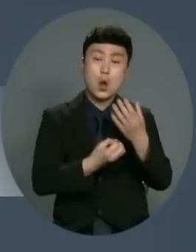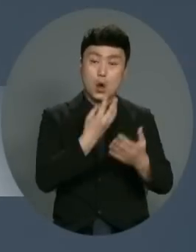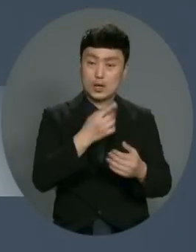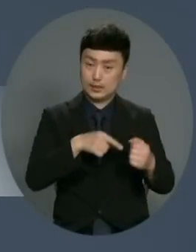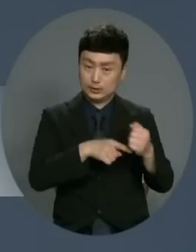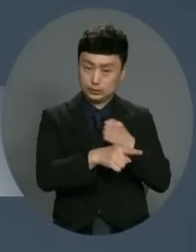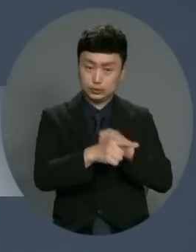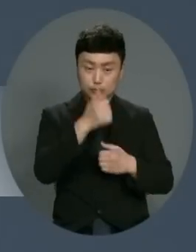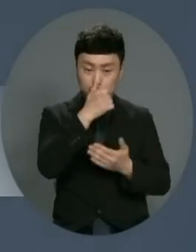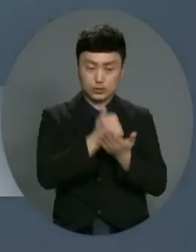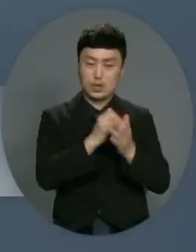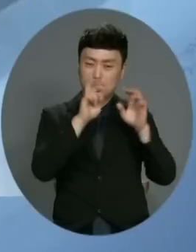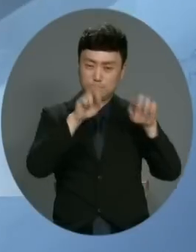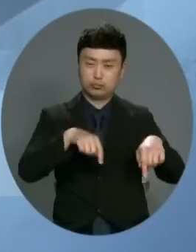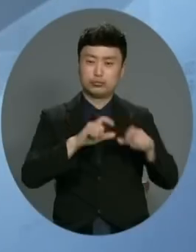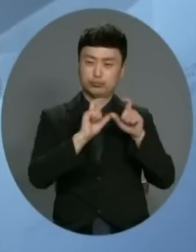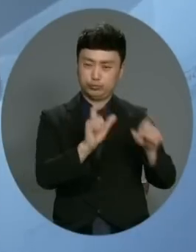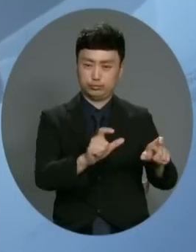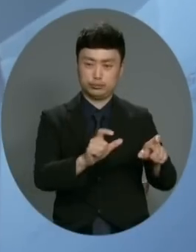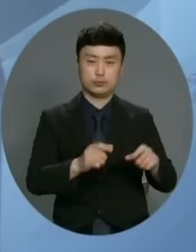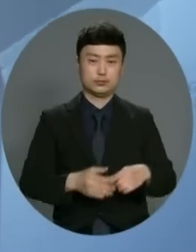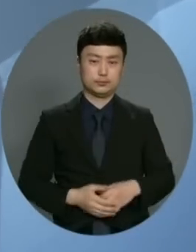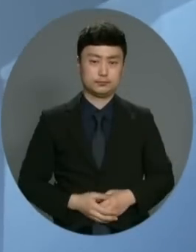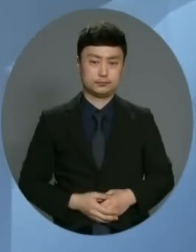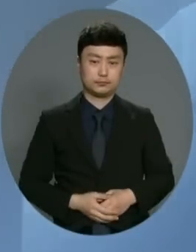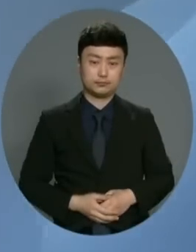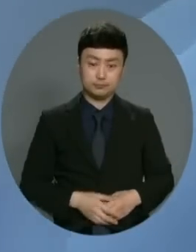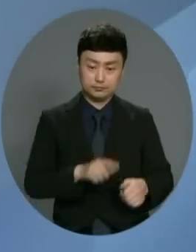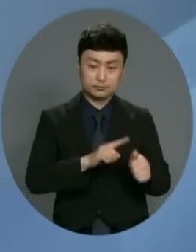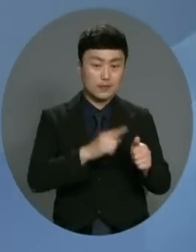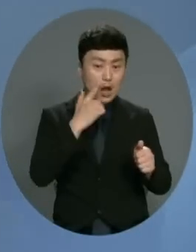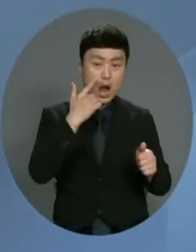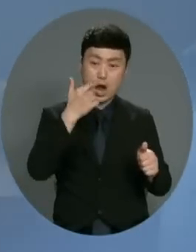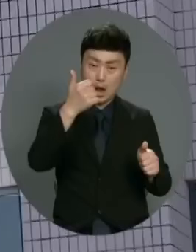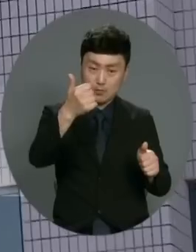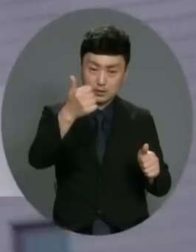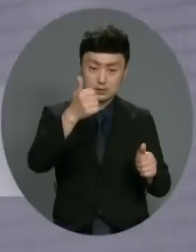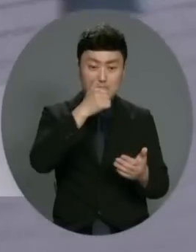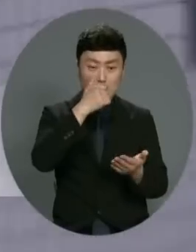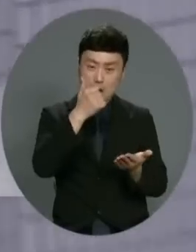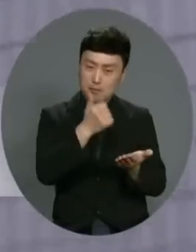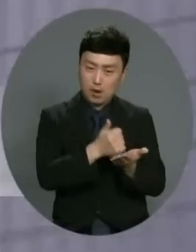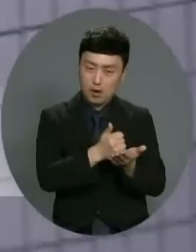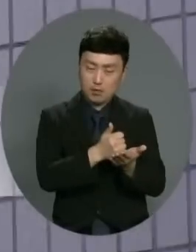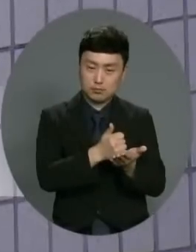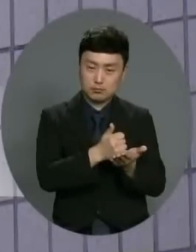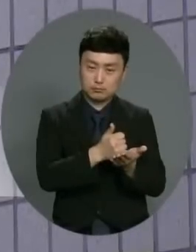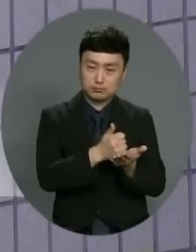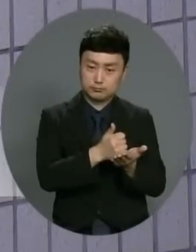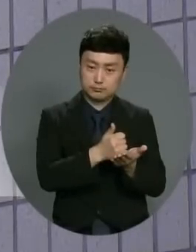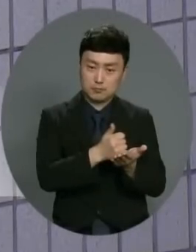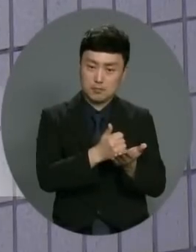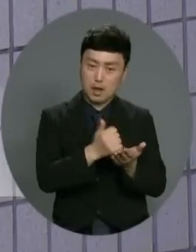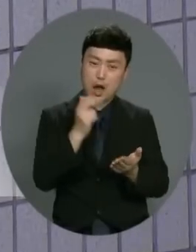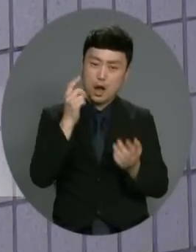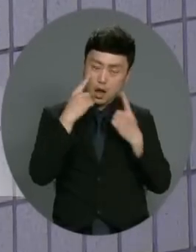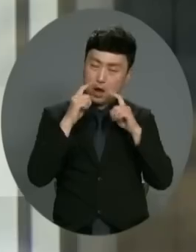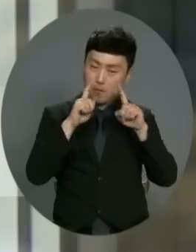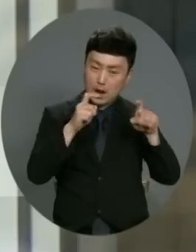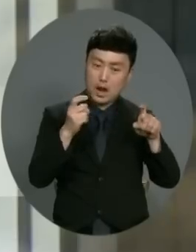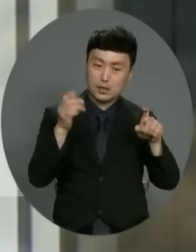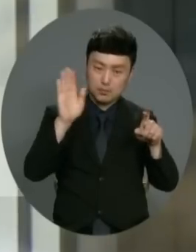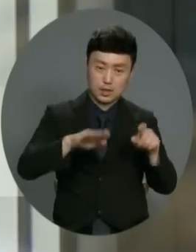근거로 죄가 없다고 봤습니다 그러면서 최돈총장의 아버지가 범인일 가능성이 있지만 2013년 9월